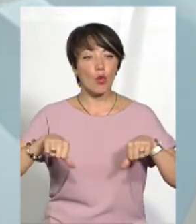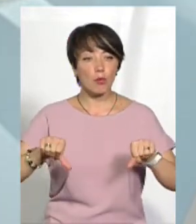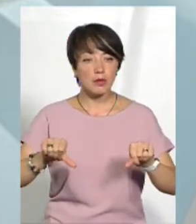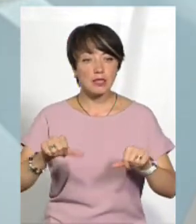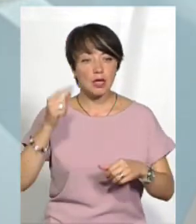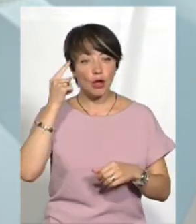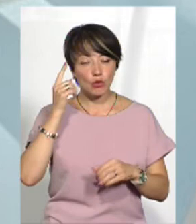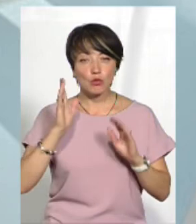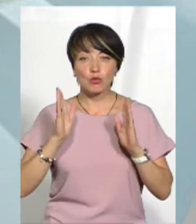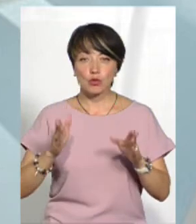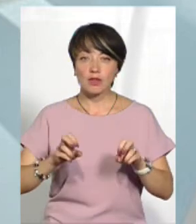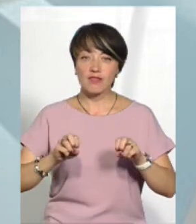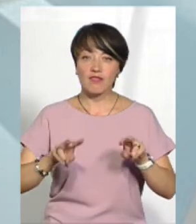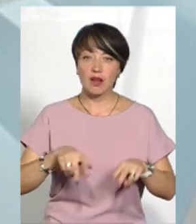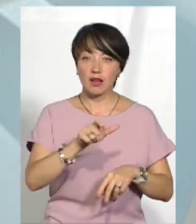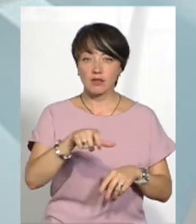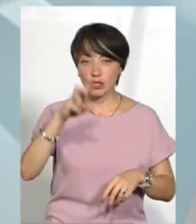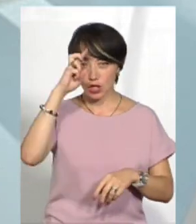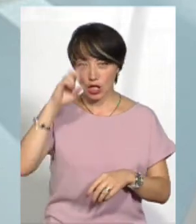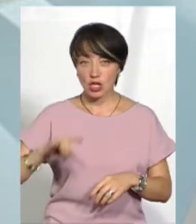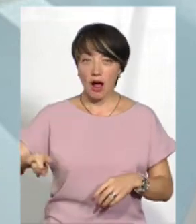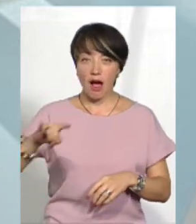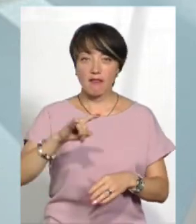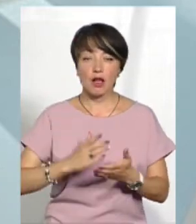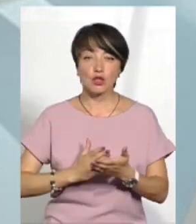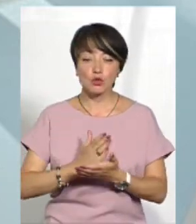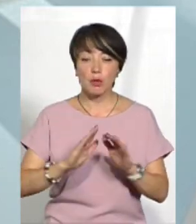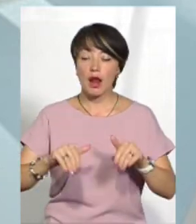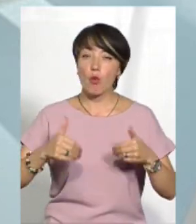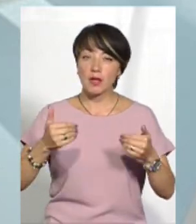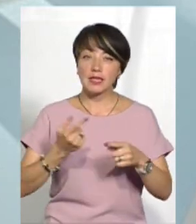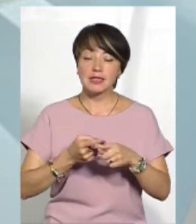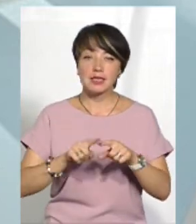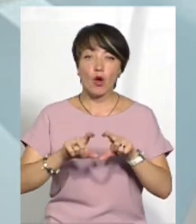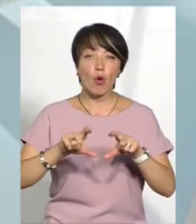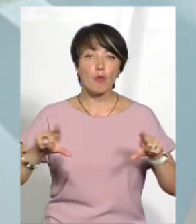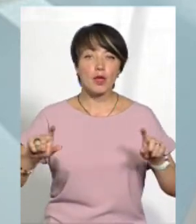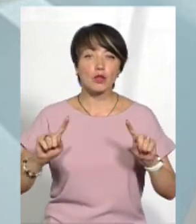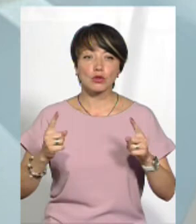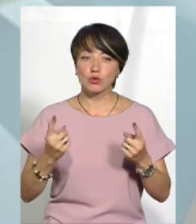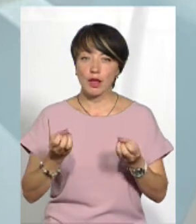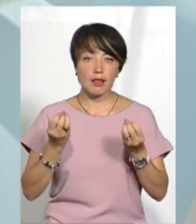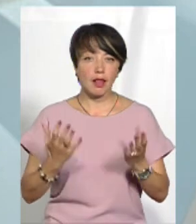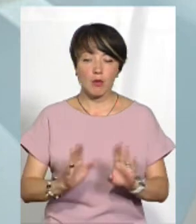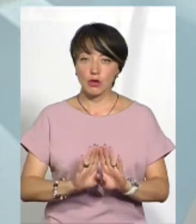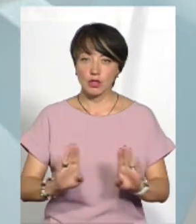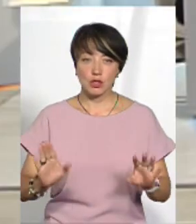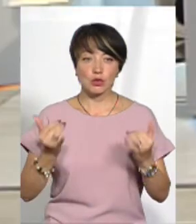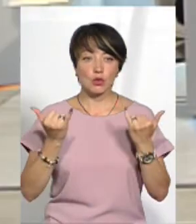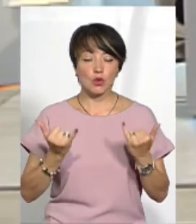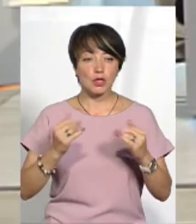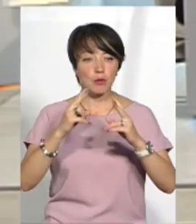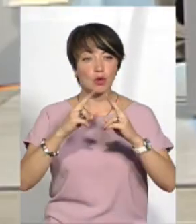Я думаю, що і будуть фахівці Державіаслужби рекомендувати, тому що цей об'єкт дуже непростий. Ви